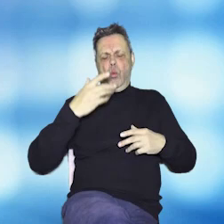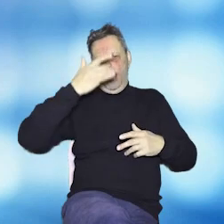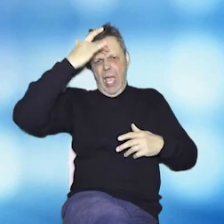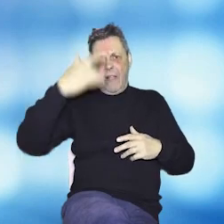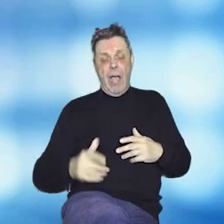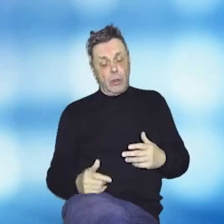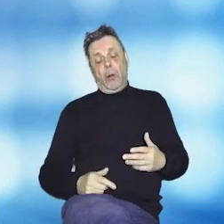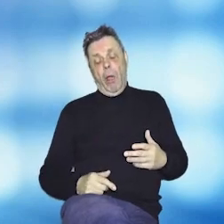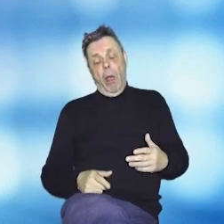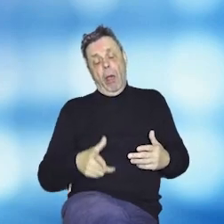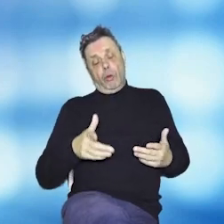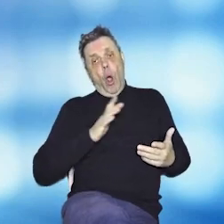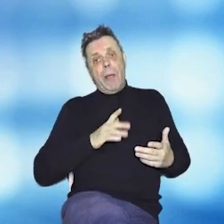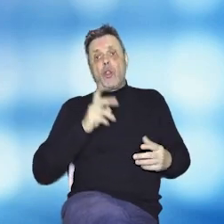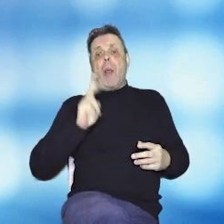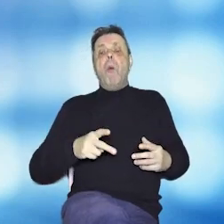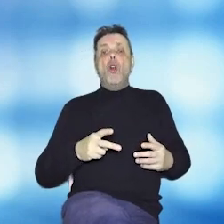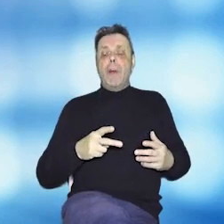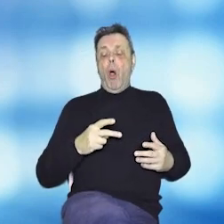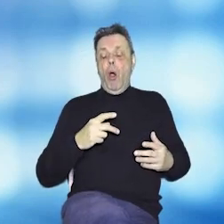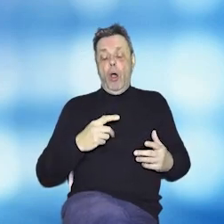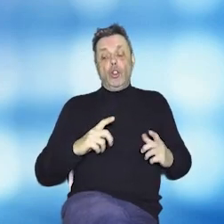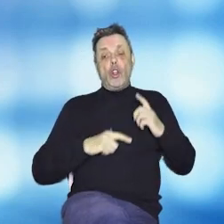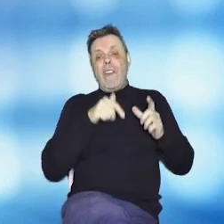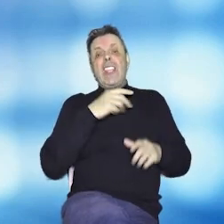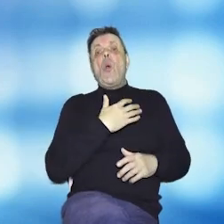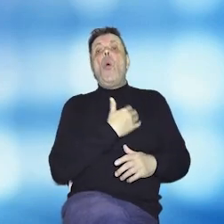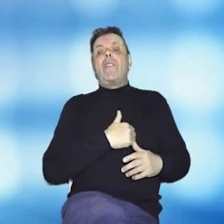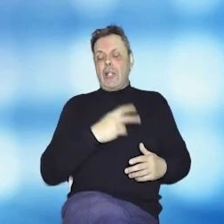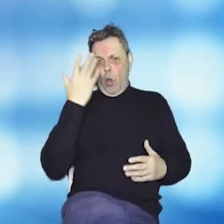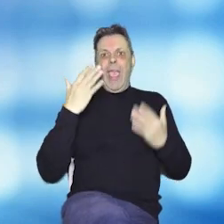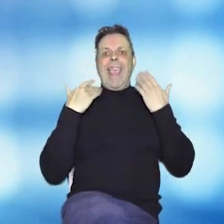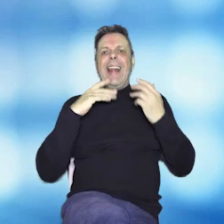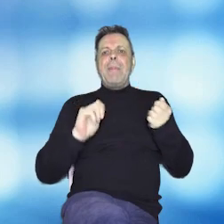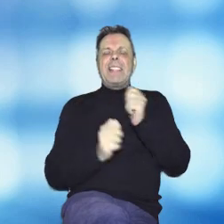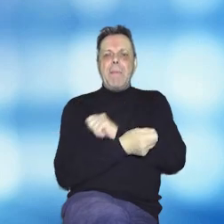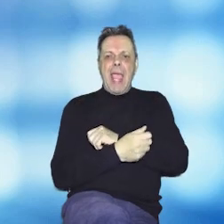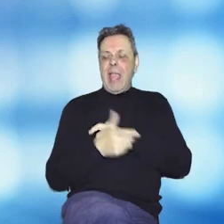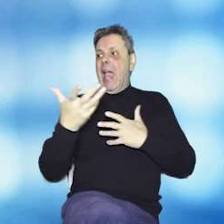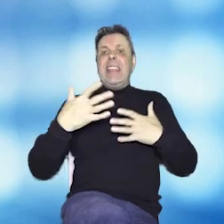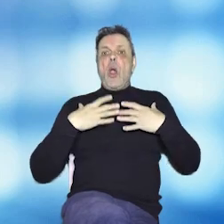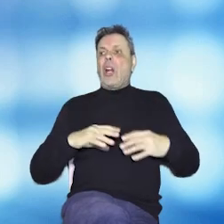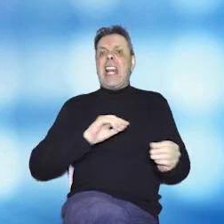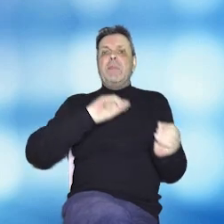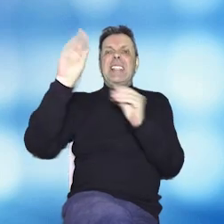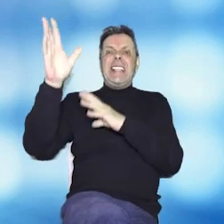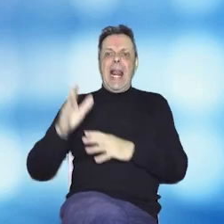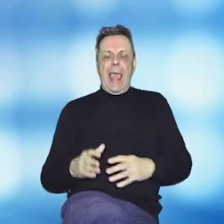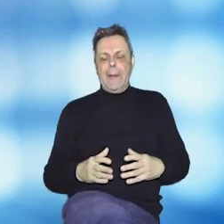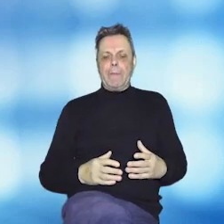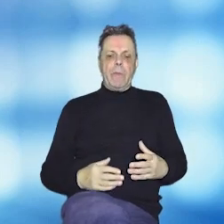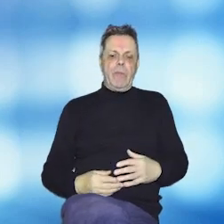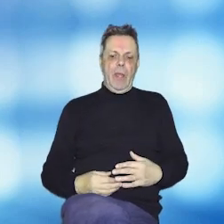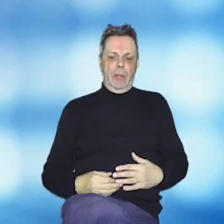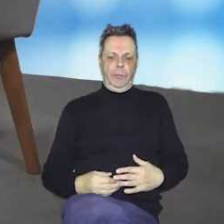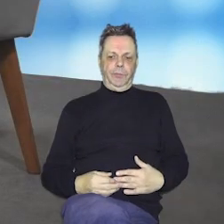u Hrvatskoj, zato jer se klima mijenja, jel da, i ti organizmi se sele, evo. Najviše u